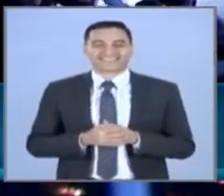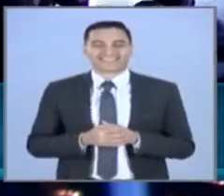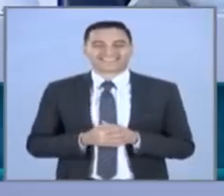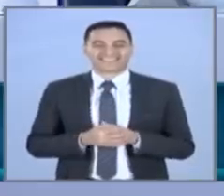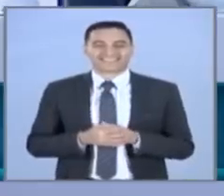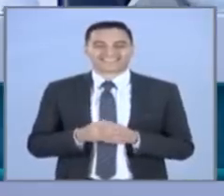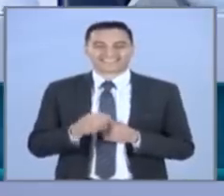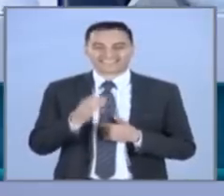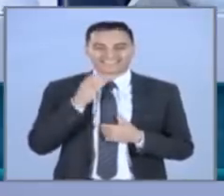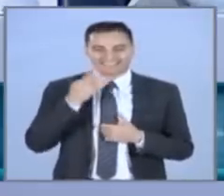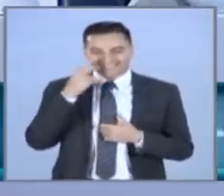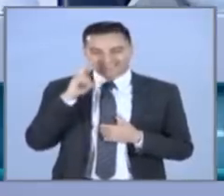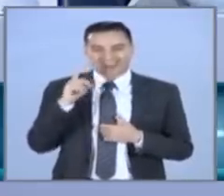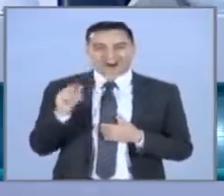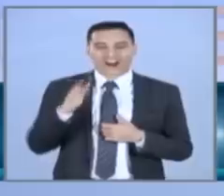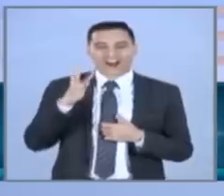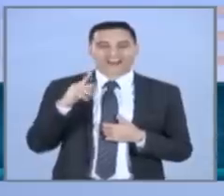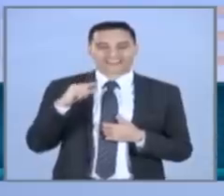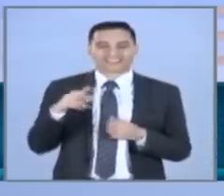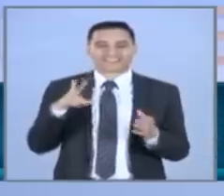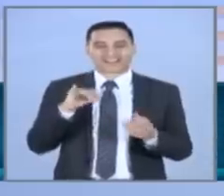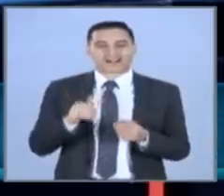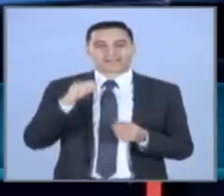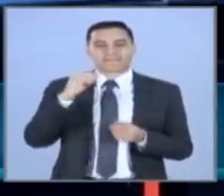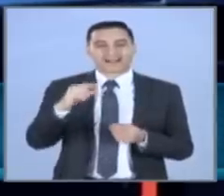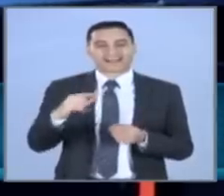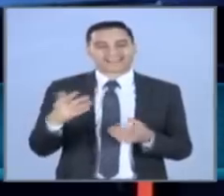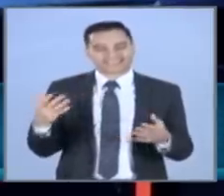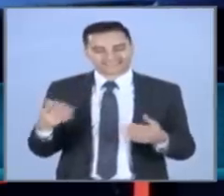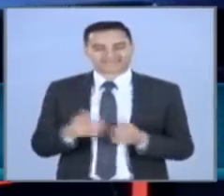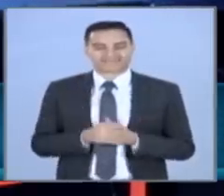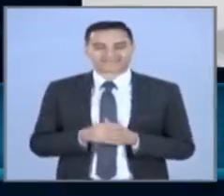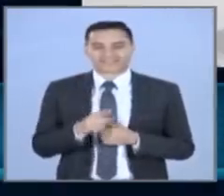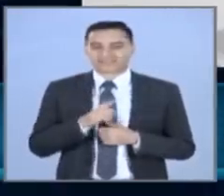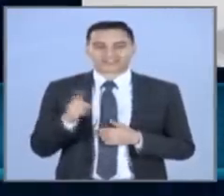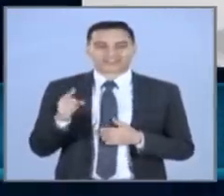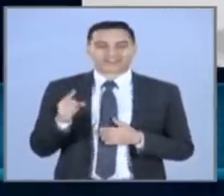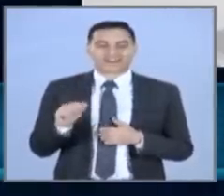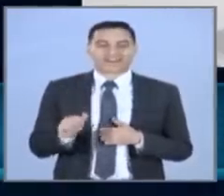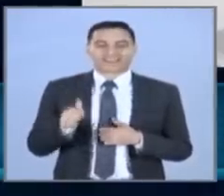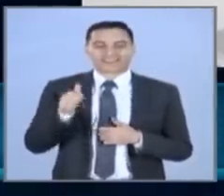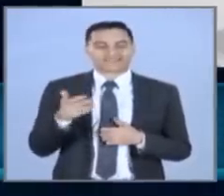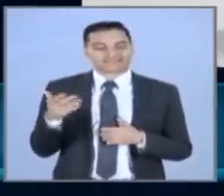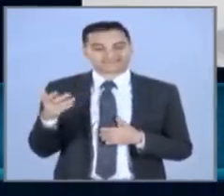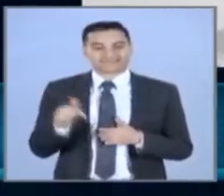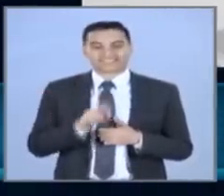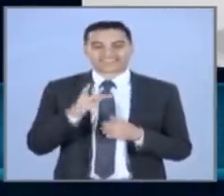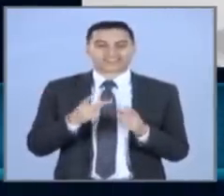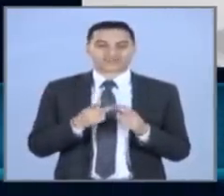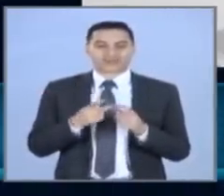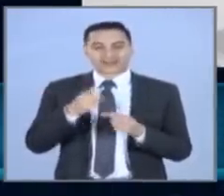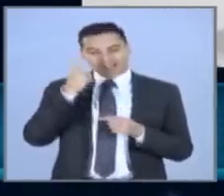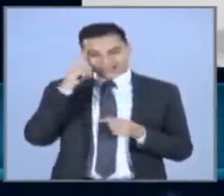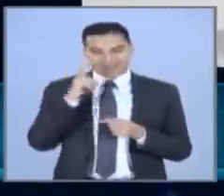اسمه يا باشمهندس؟ راشد الماجد. راشد الماجد. مش رضا الماجد. بص ده تاني سؤال يطير